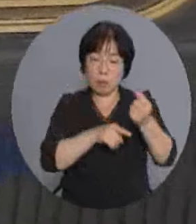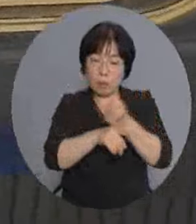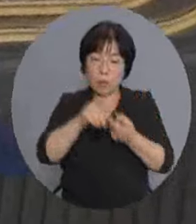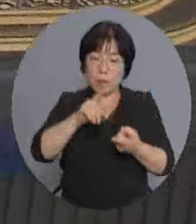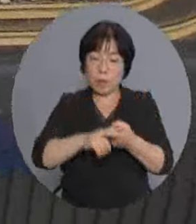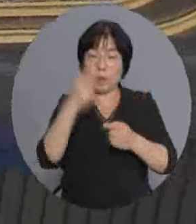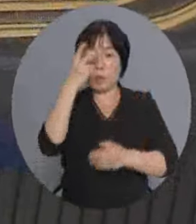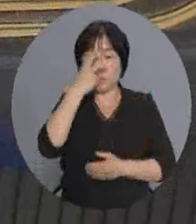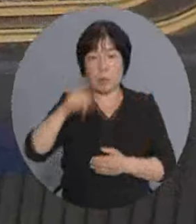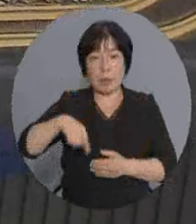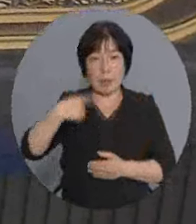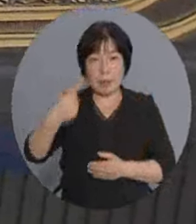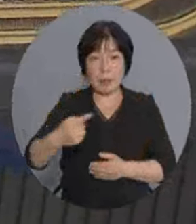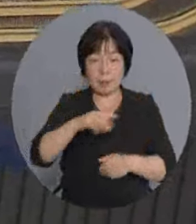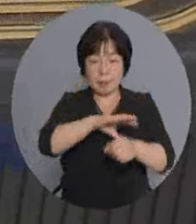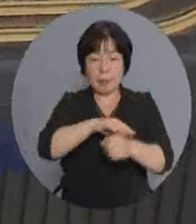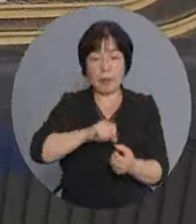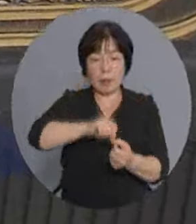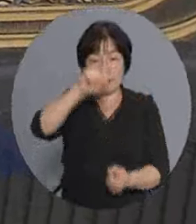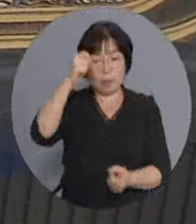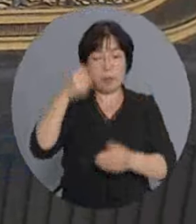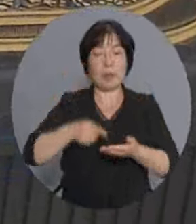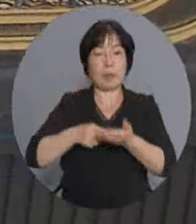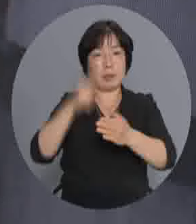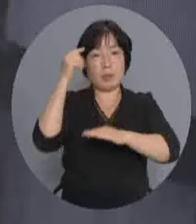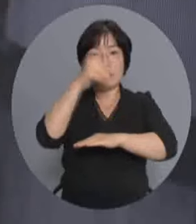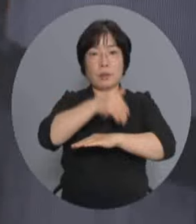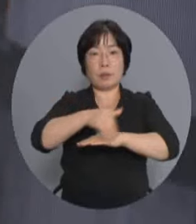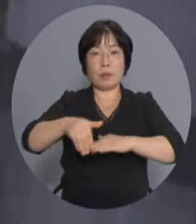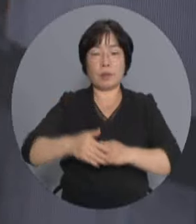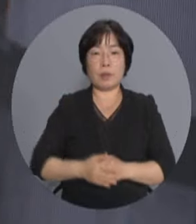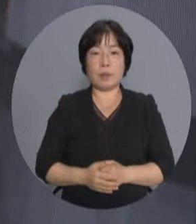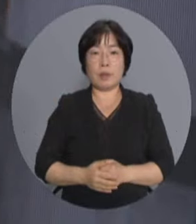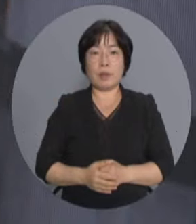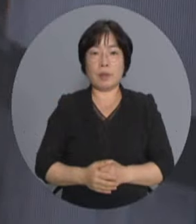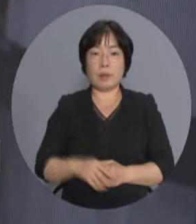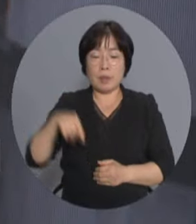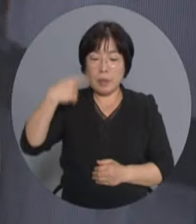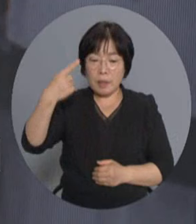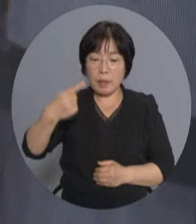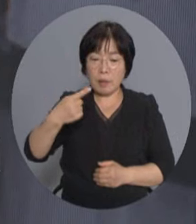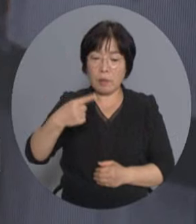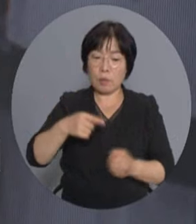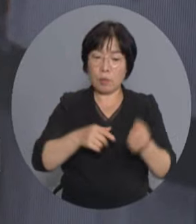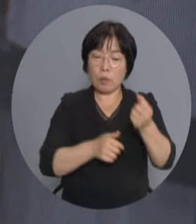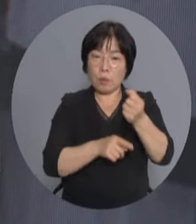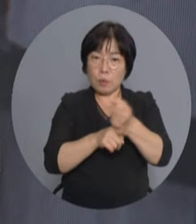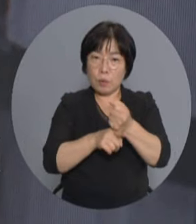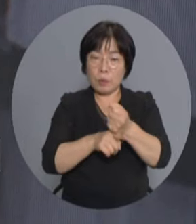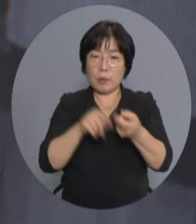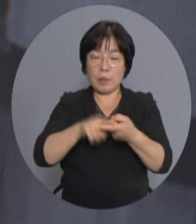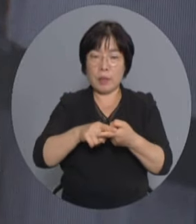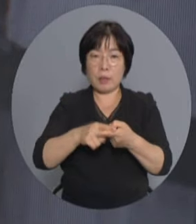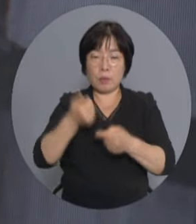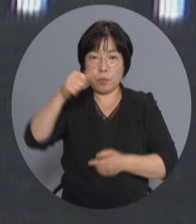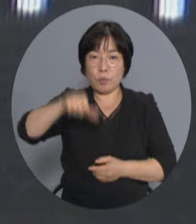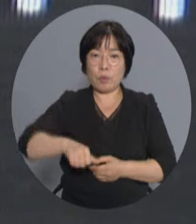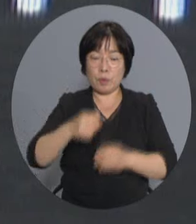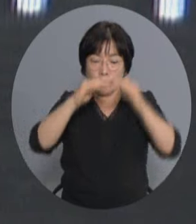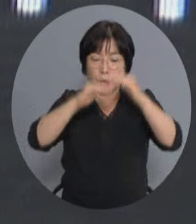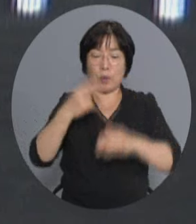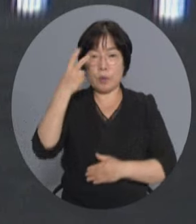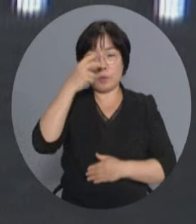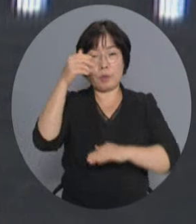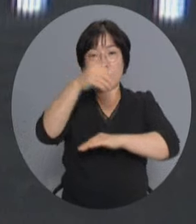동기는 조사한 후 구속영장을 신청할 예정입니다. 경찰은 향후 범행 고의성 여부 등 정확한 사건 경위를